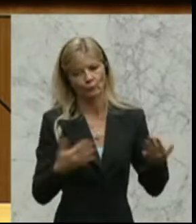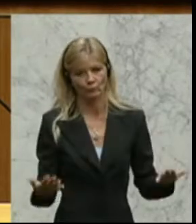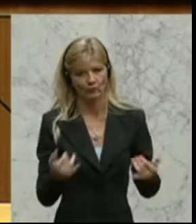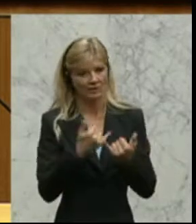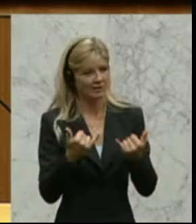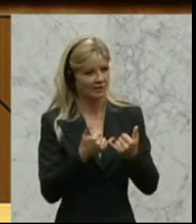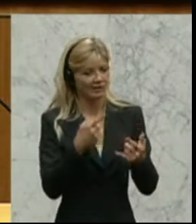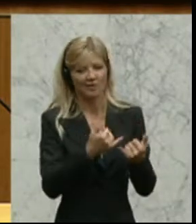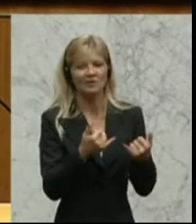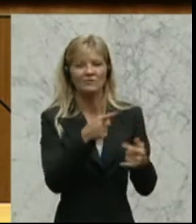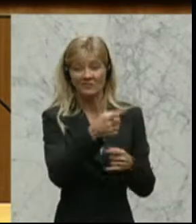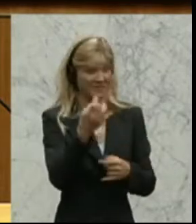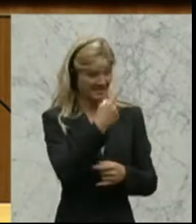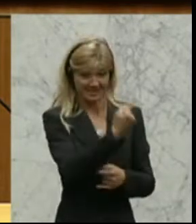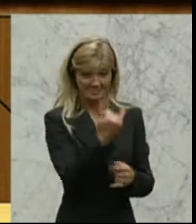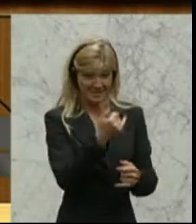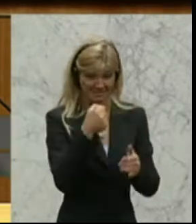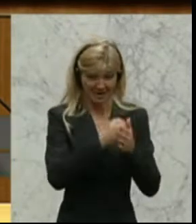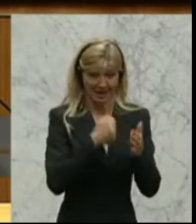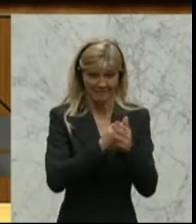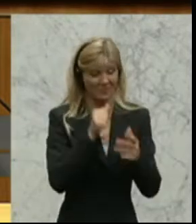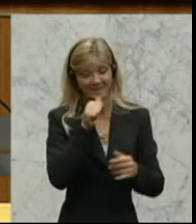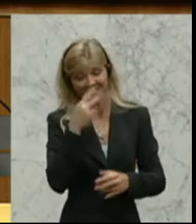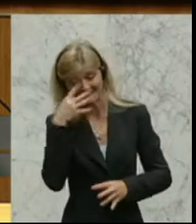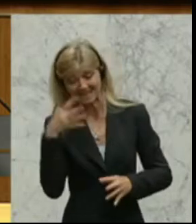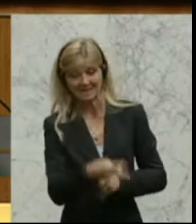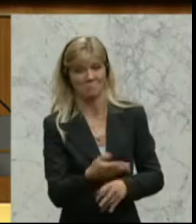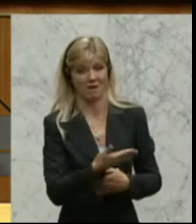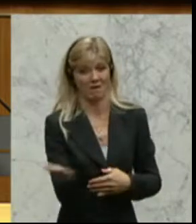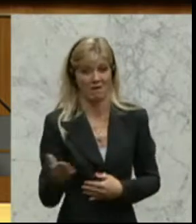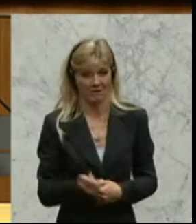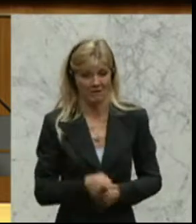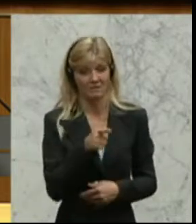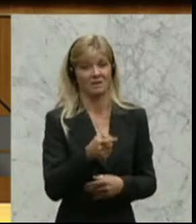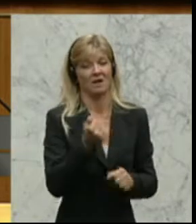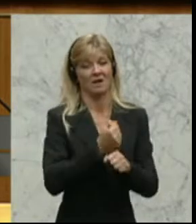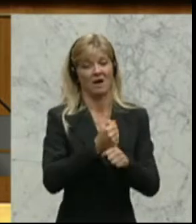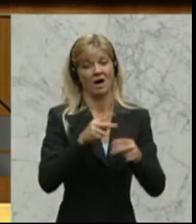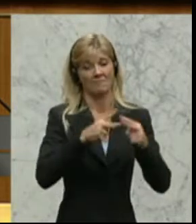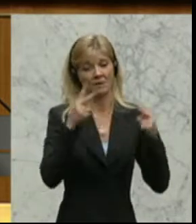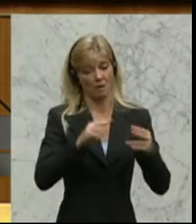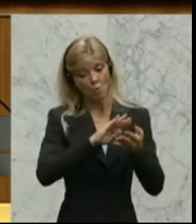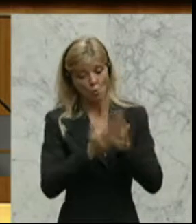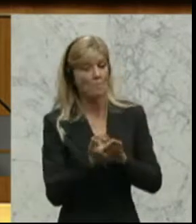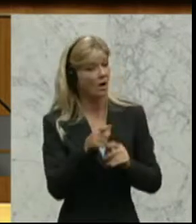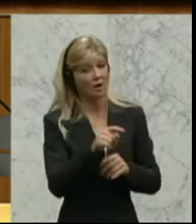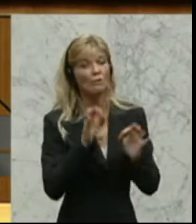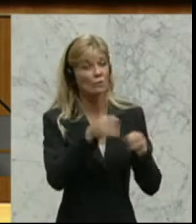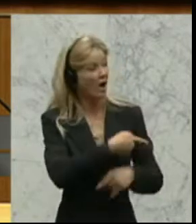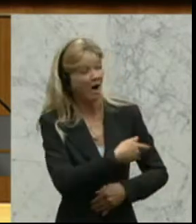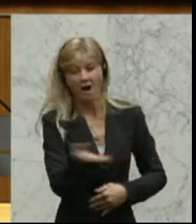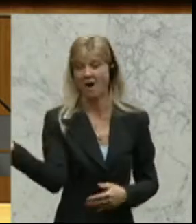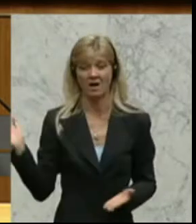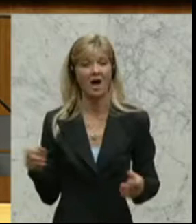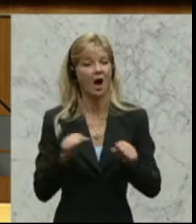bekämpfen. Und diese Arbeiterkammerumlage ist, sie gilt für alle. Das heißt, auch diejenigen, die in Wort so wenig verdienen, dass